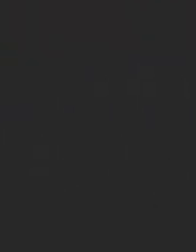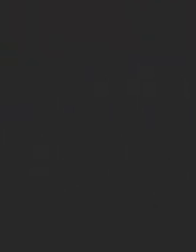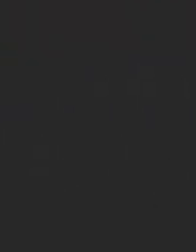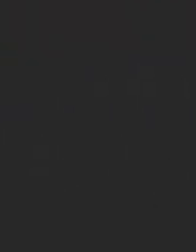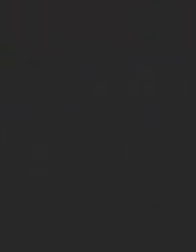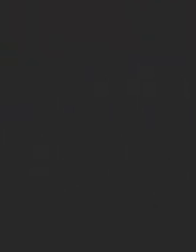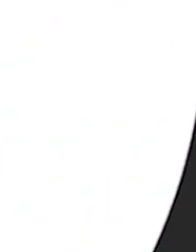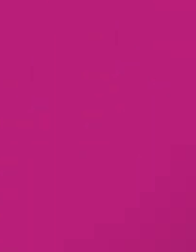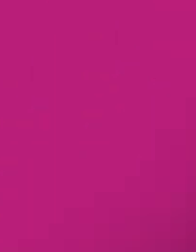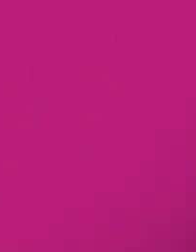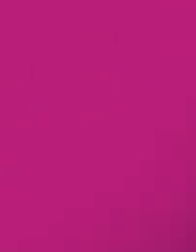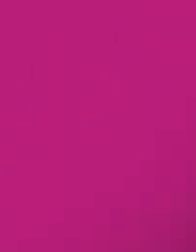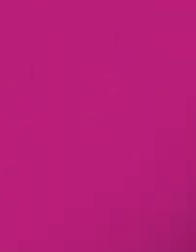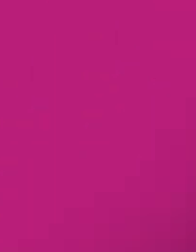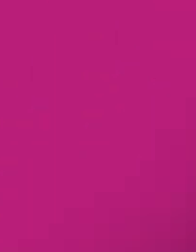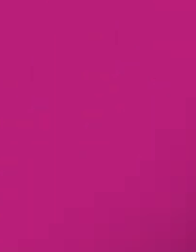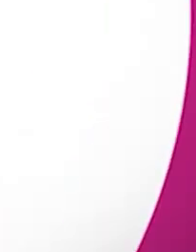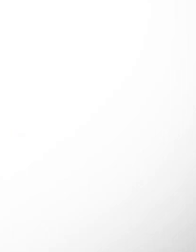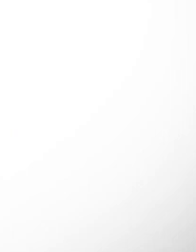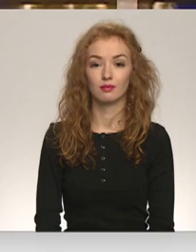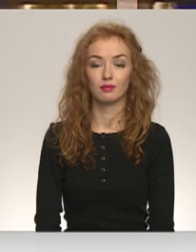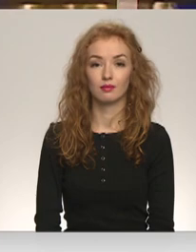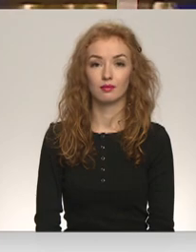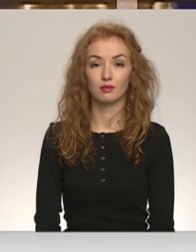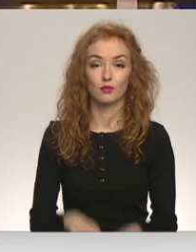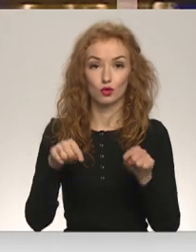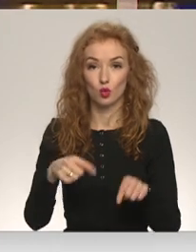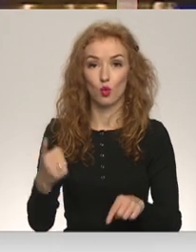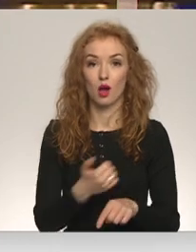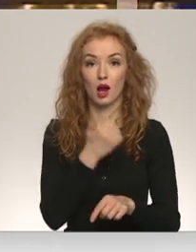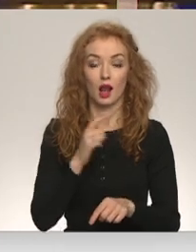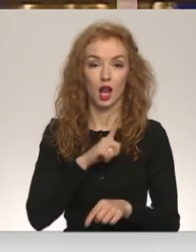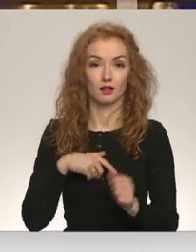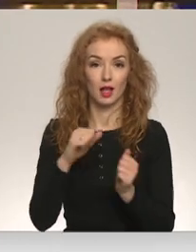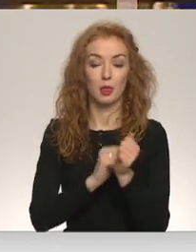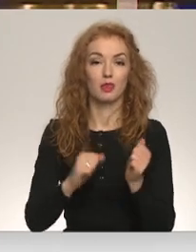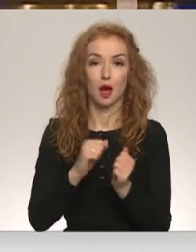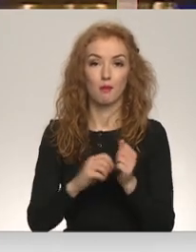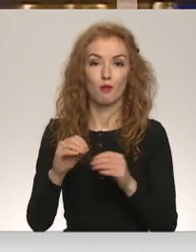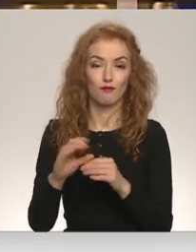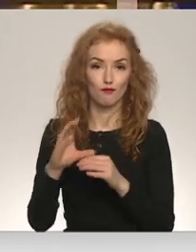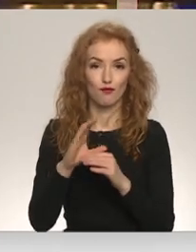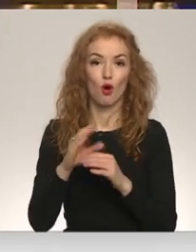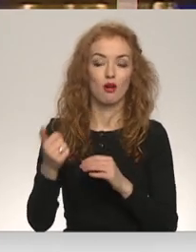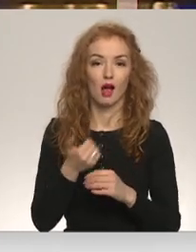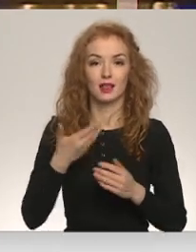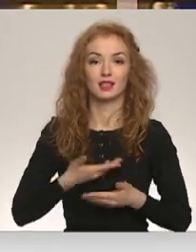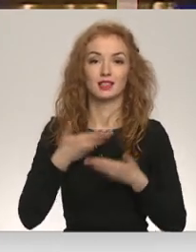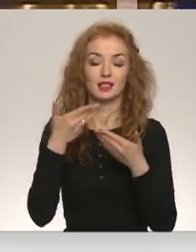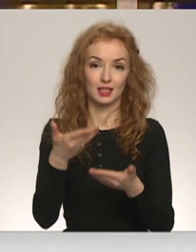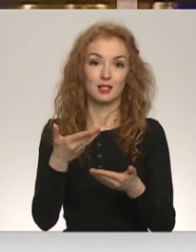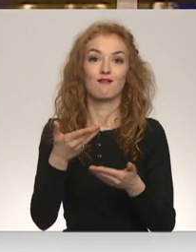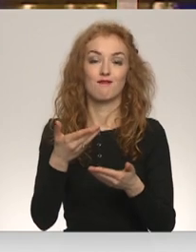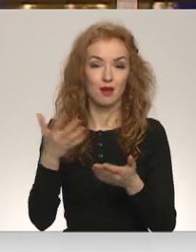Re! Viss ēters ir te! Šogad Latvijas dabas fonda gada dzīvotnes nominācija izpelnīsies